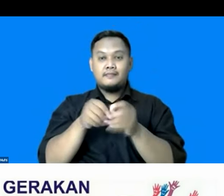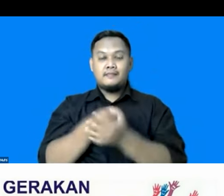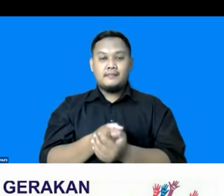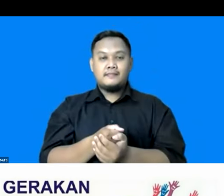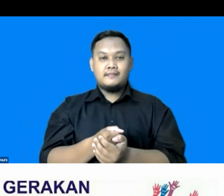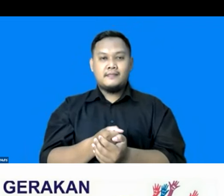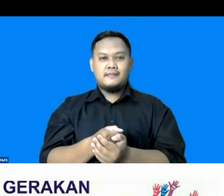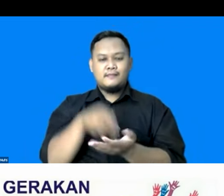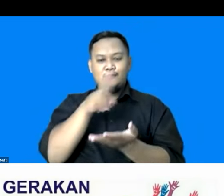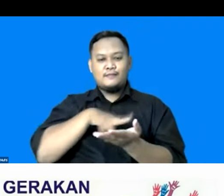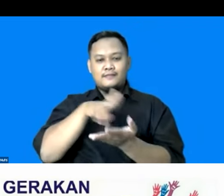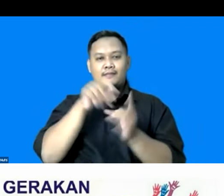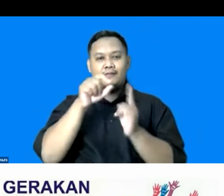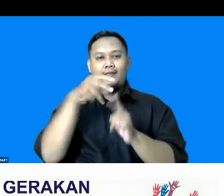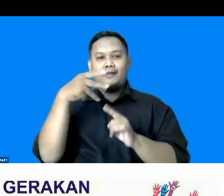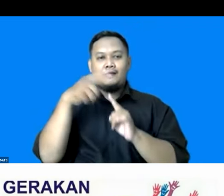Universitas Petra,